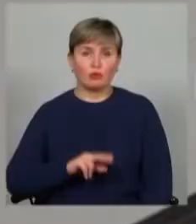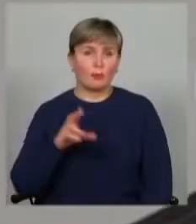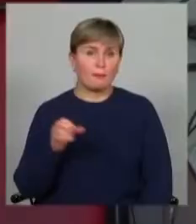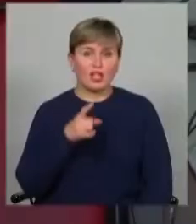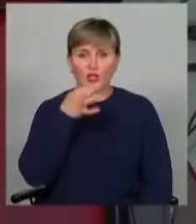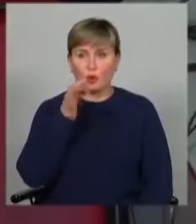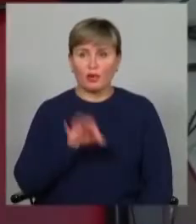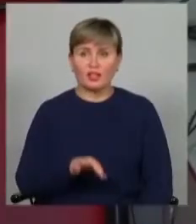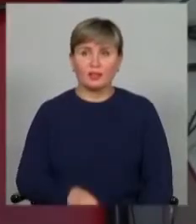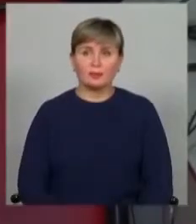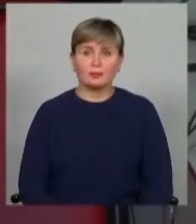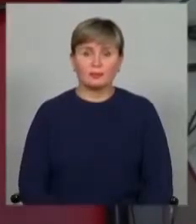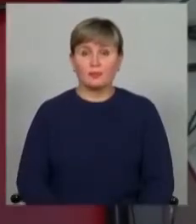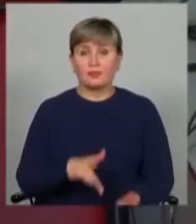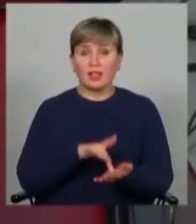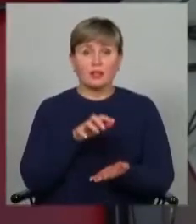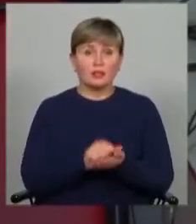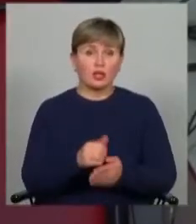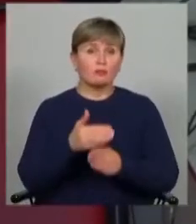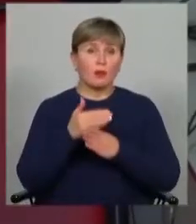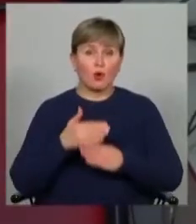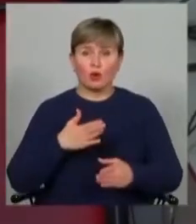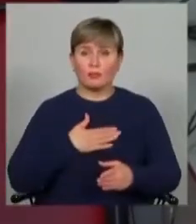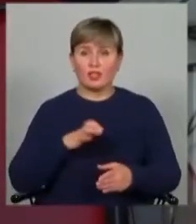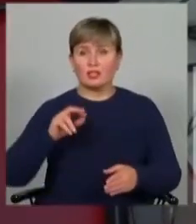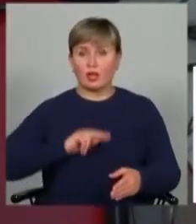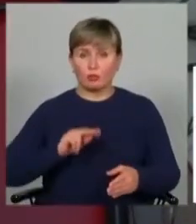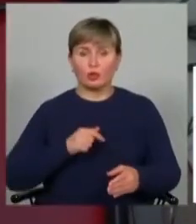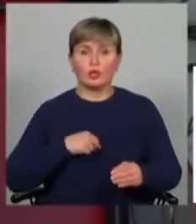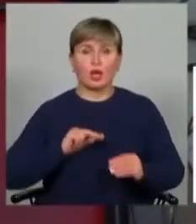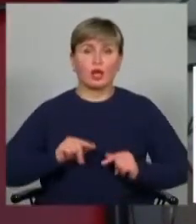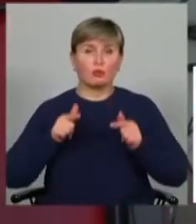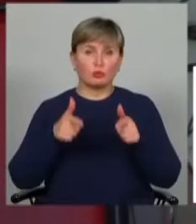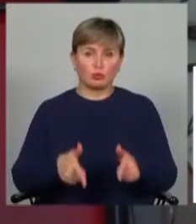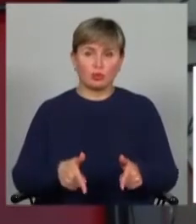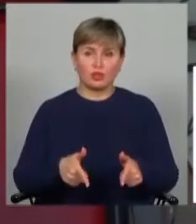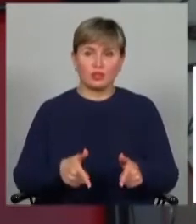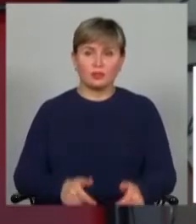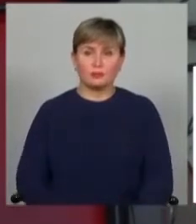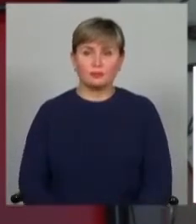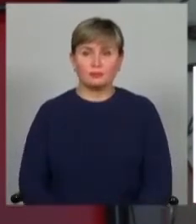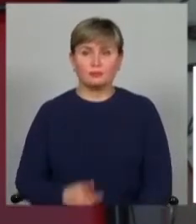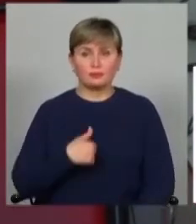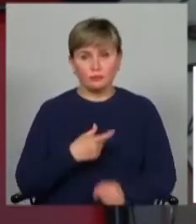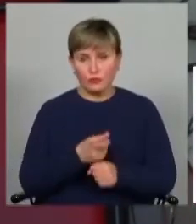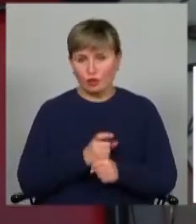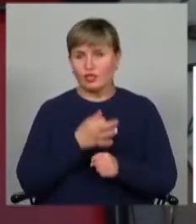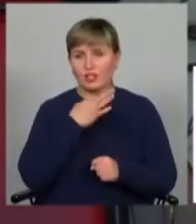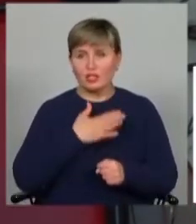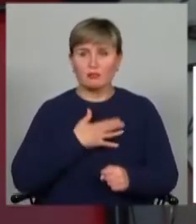опыта. Центр занятости помог мне с работы. Я устроилась. Мне очень нравится моя